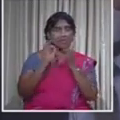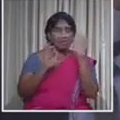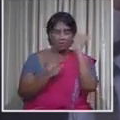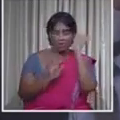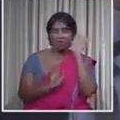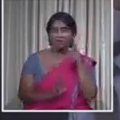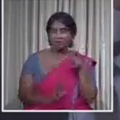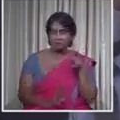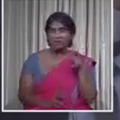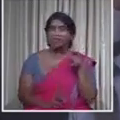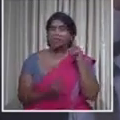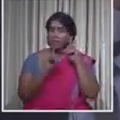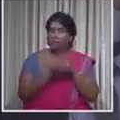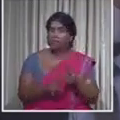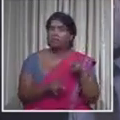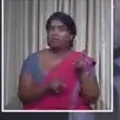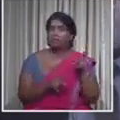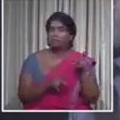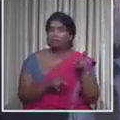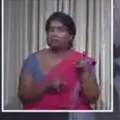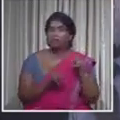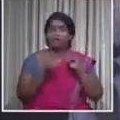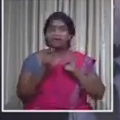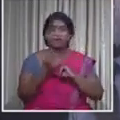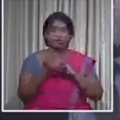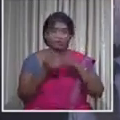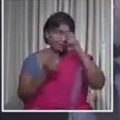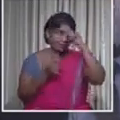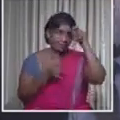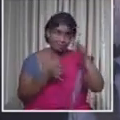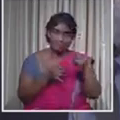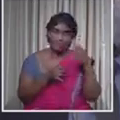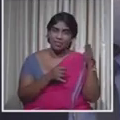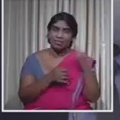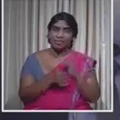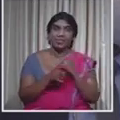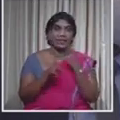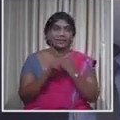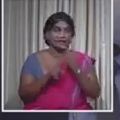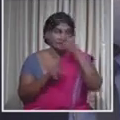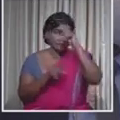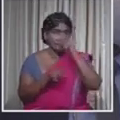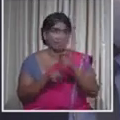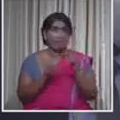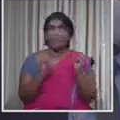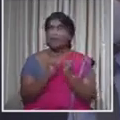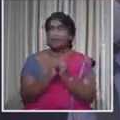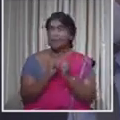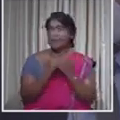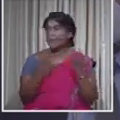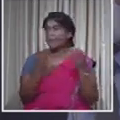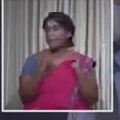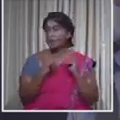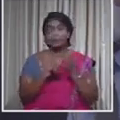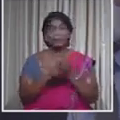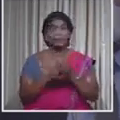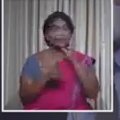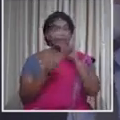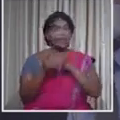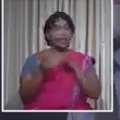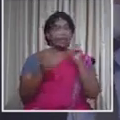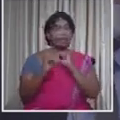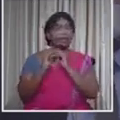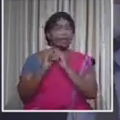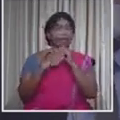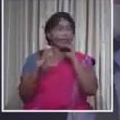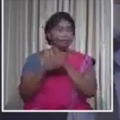තිනවා ඉතින් සුදේව මහත්තයාට කිංස්ලි මහත්තයාට මේක කරන්න බැරි වෙලා තියෙන්නේ ජනාධිපති ලේකම්